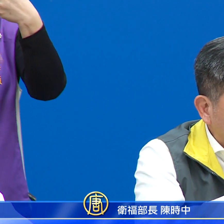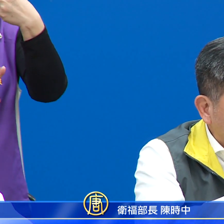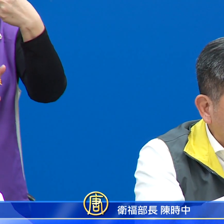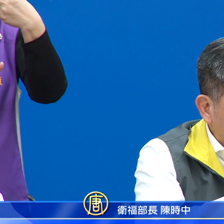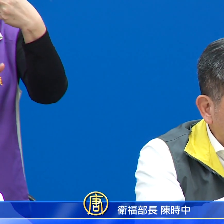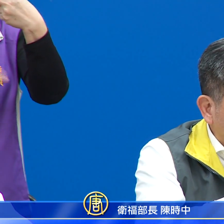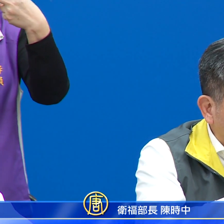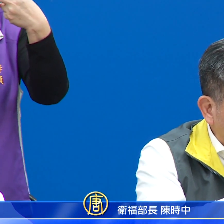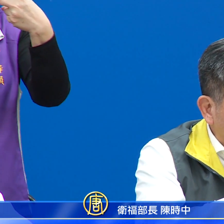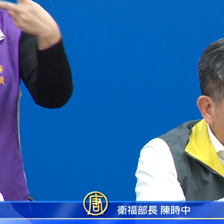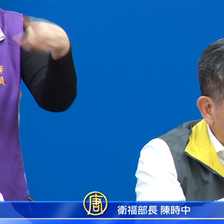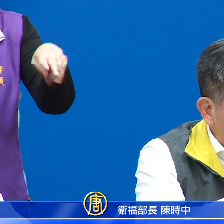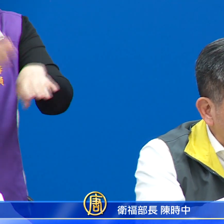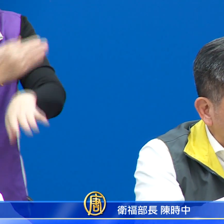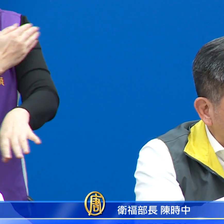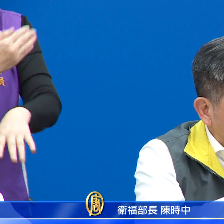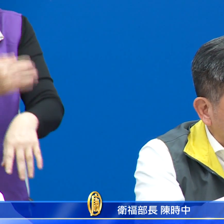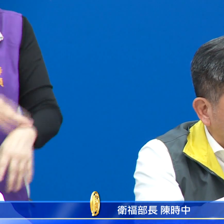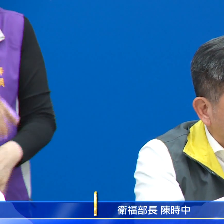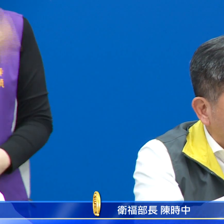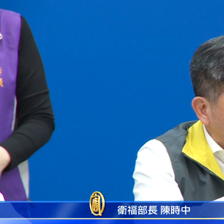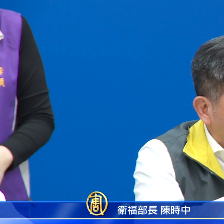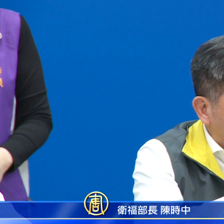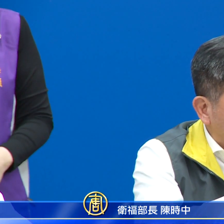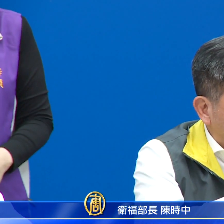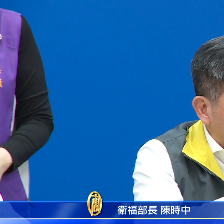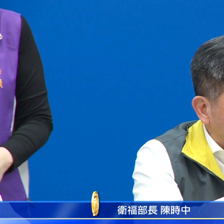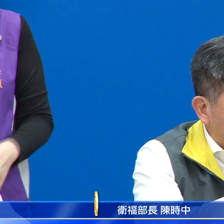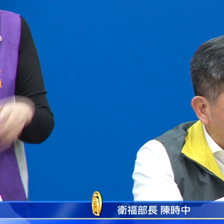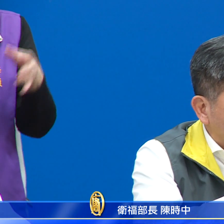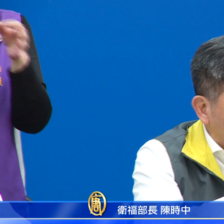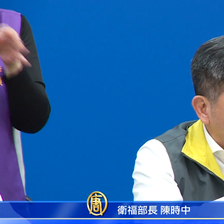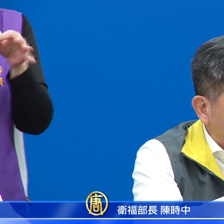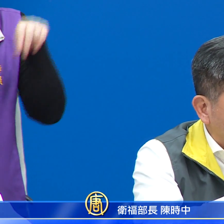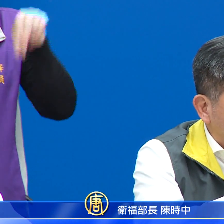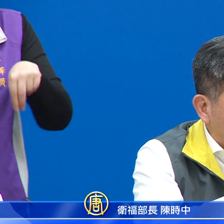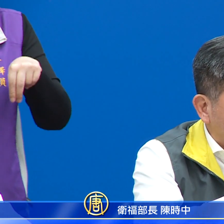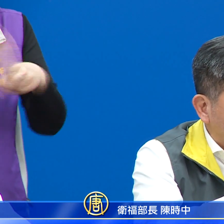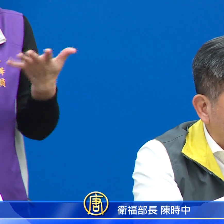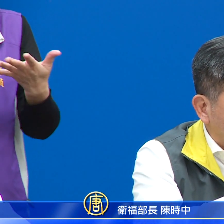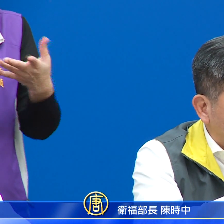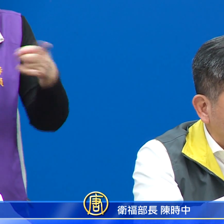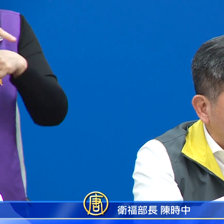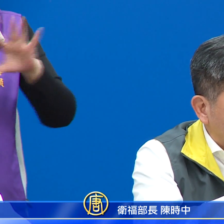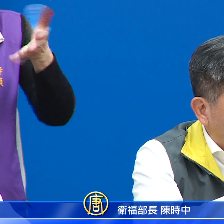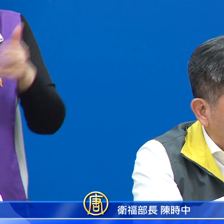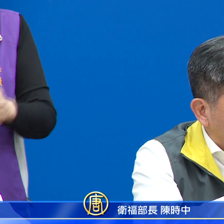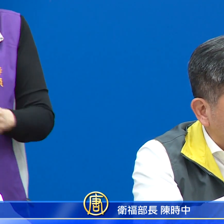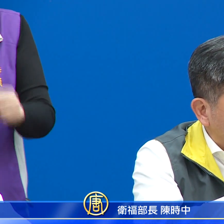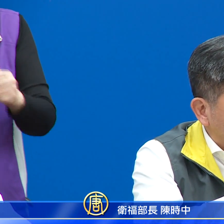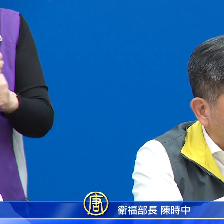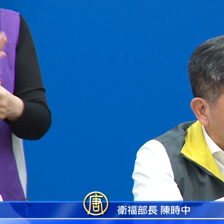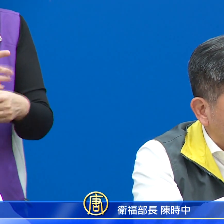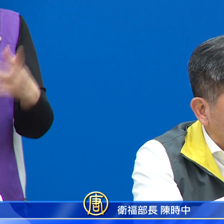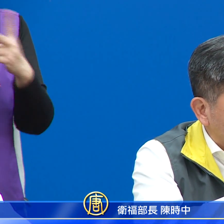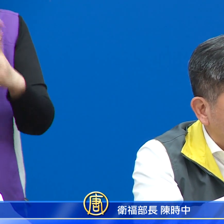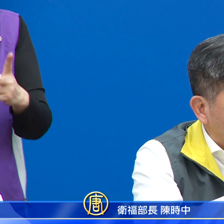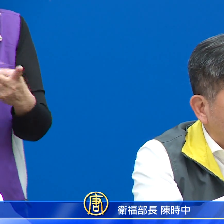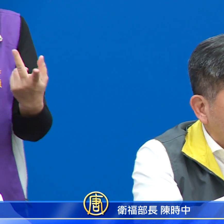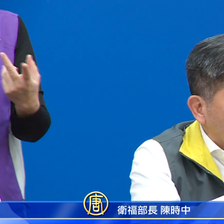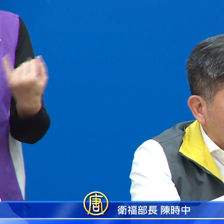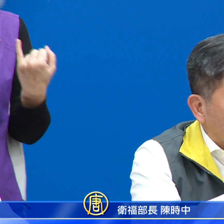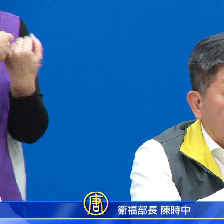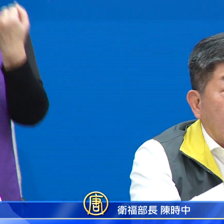2月11日0时起，港澳人士除商务履约、跨国企业内部调动，已取得我国居留政治配偶及未成年子